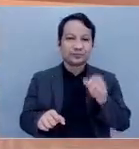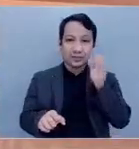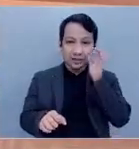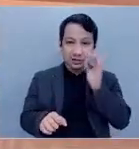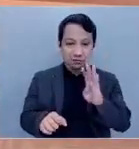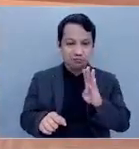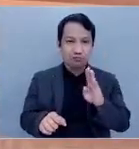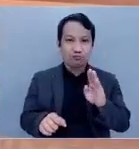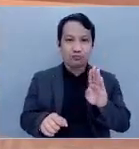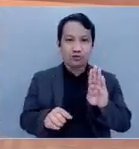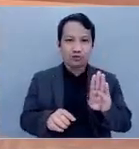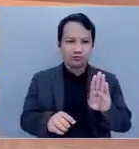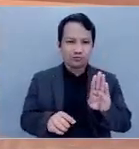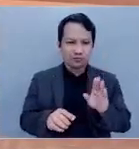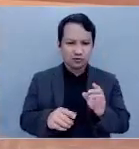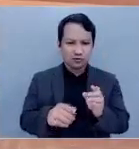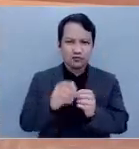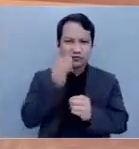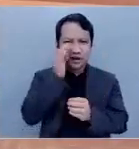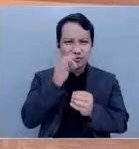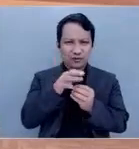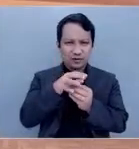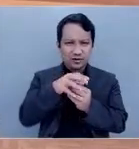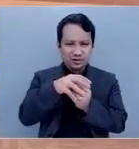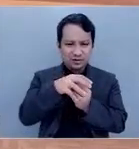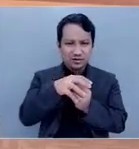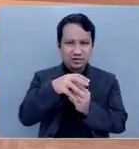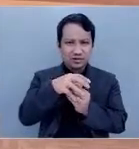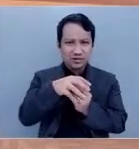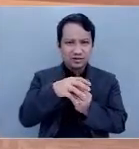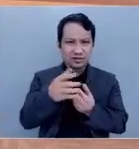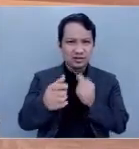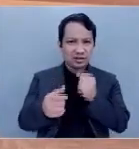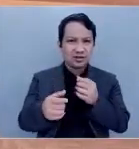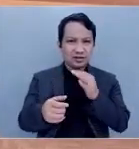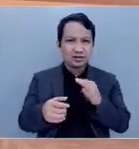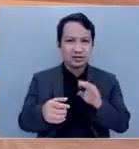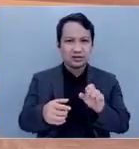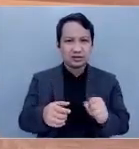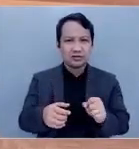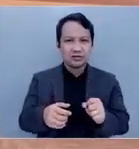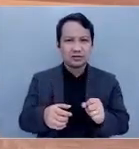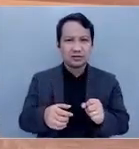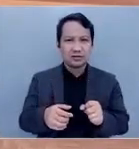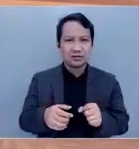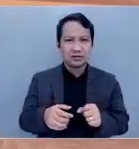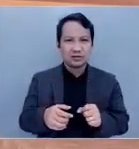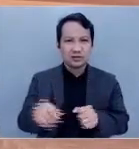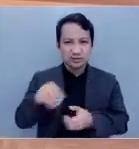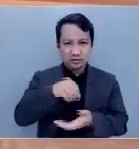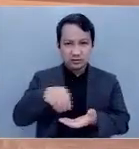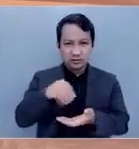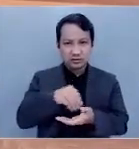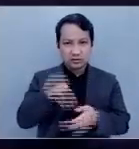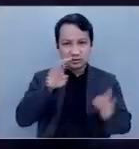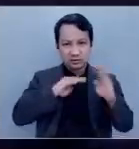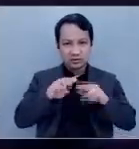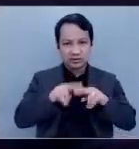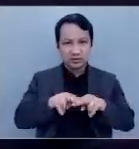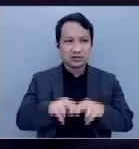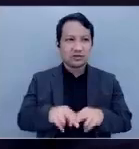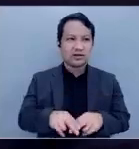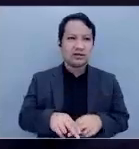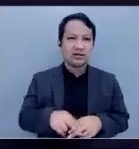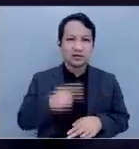malambot. Yes. Hindi maalat, ha? Okay. Oo naman. Kasi pagka inalata natin, ay problema natin. Problemado na. Gusto ko